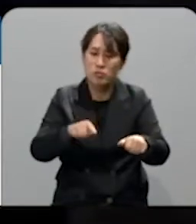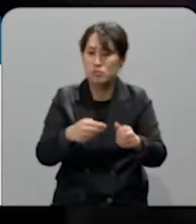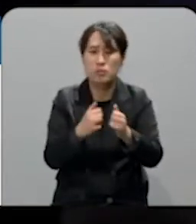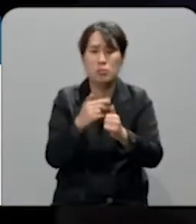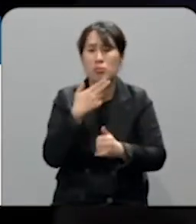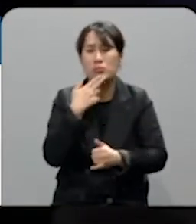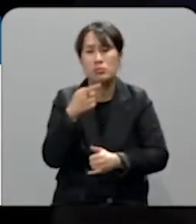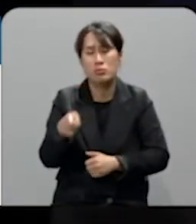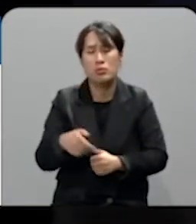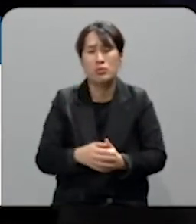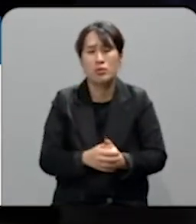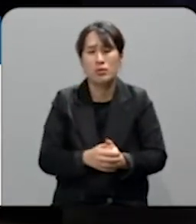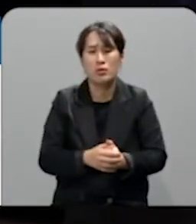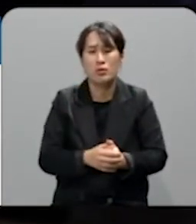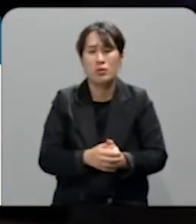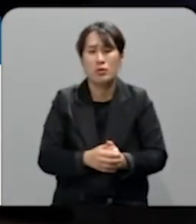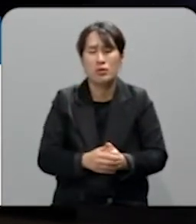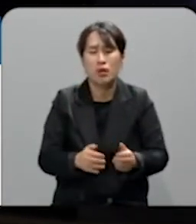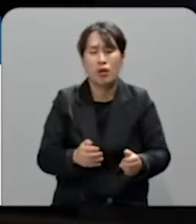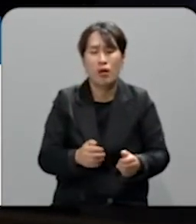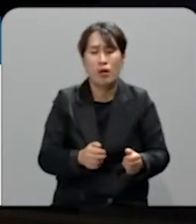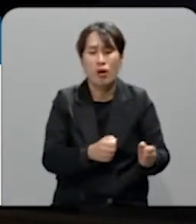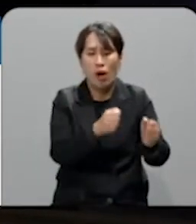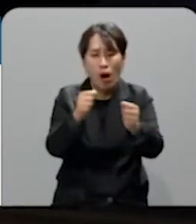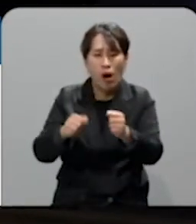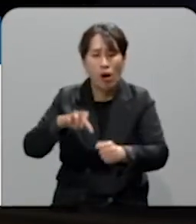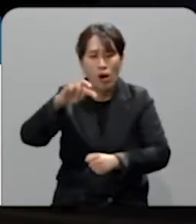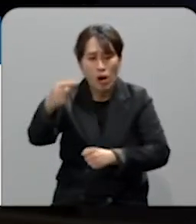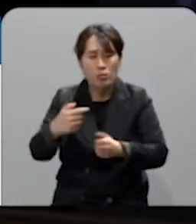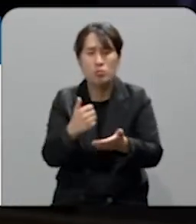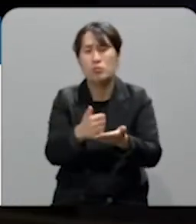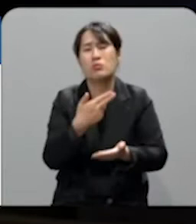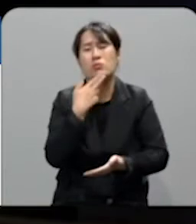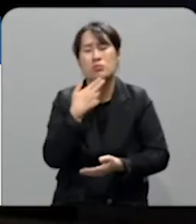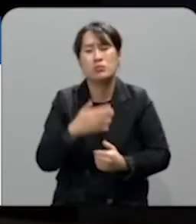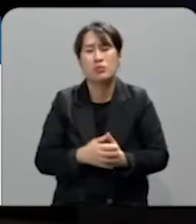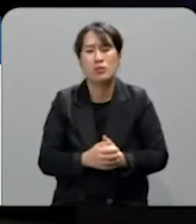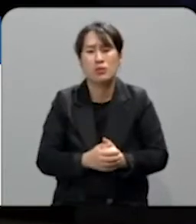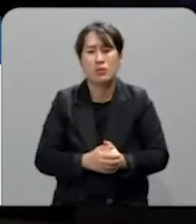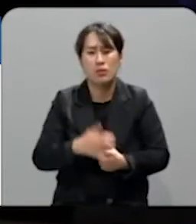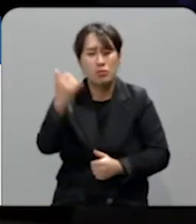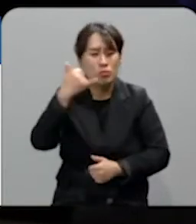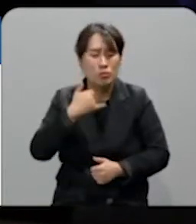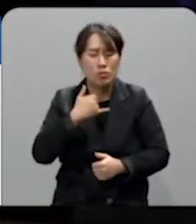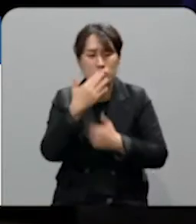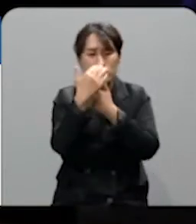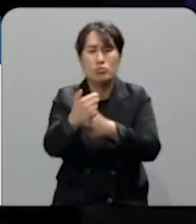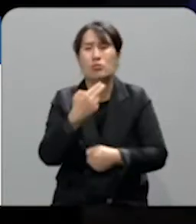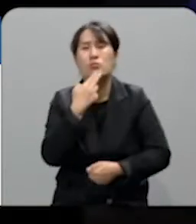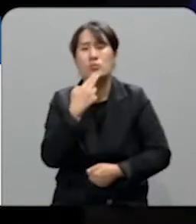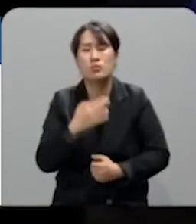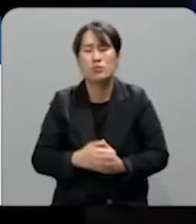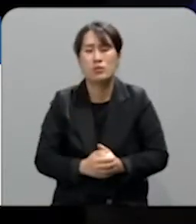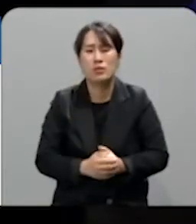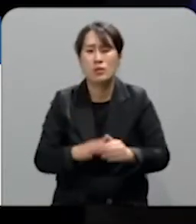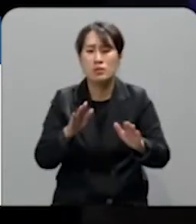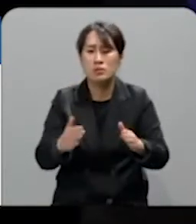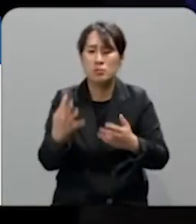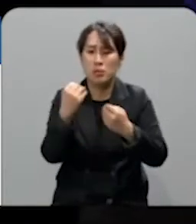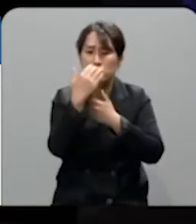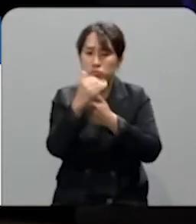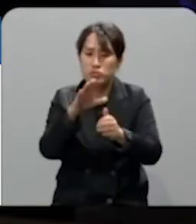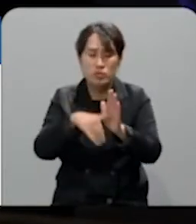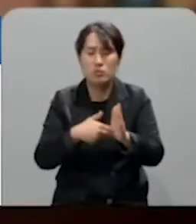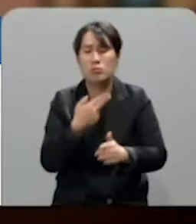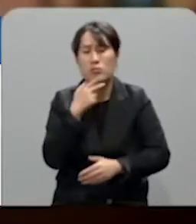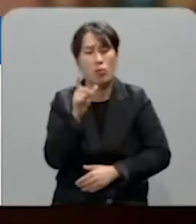없잖아요. 그러니까 배고 있는 거지만 도단이도 없고 다리 아프니까. 콜도 잘 안 뜨죠 이제. 콜이 지금 한참 뜰 시간인데